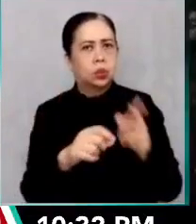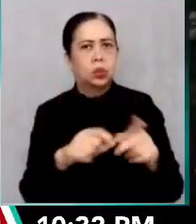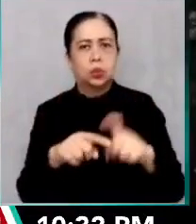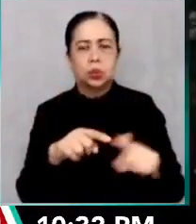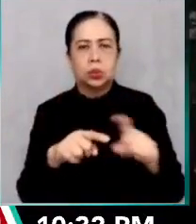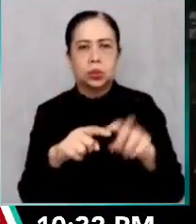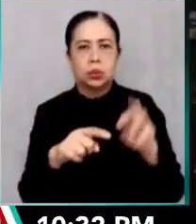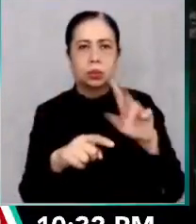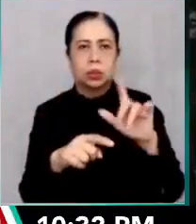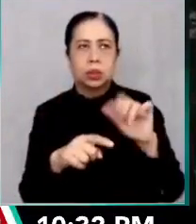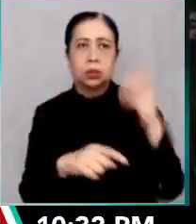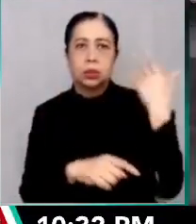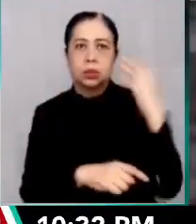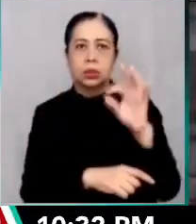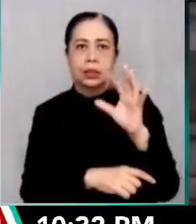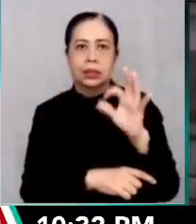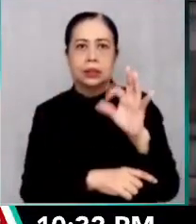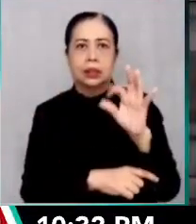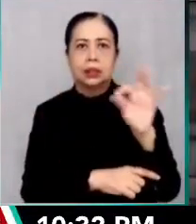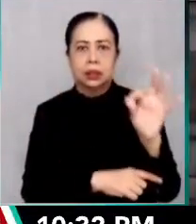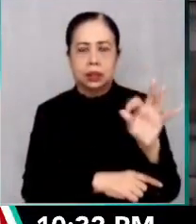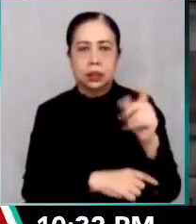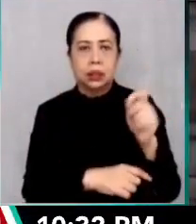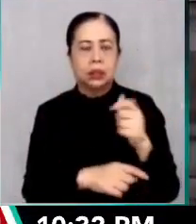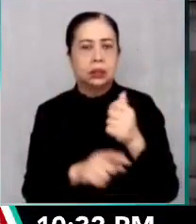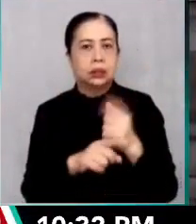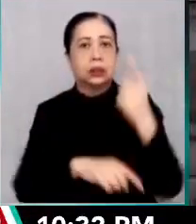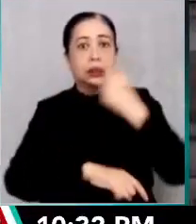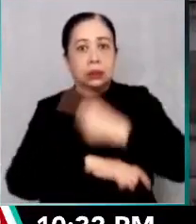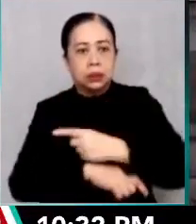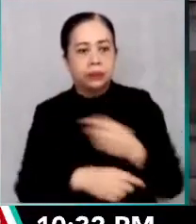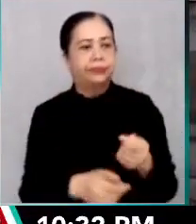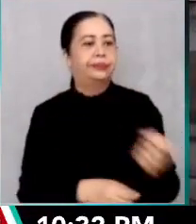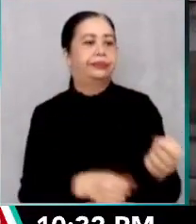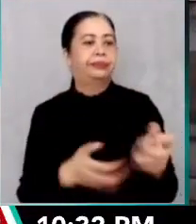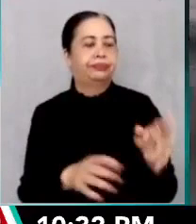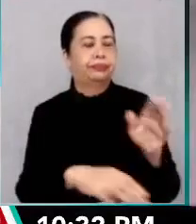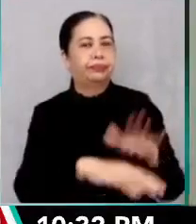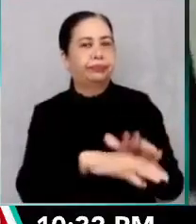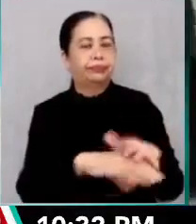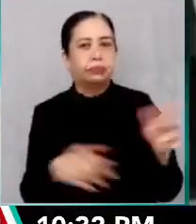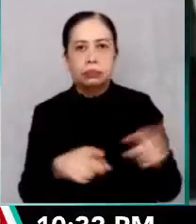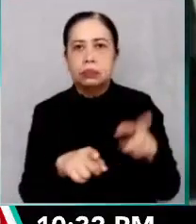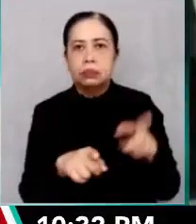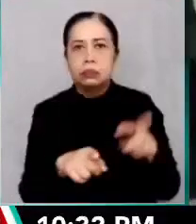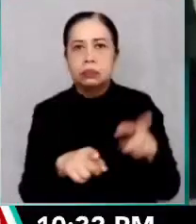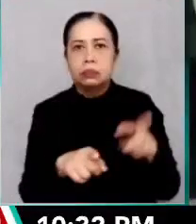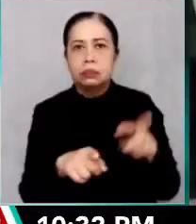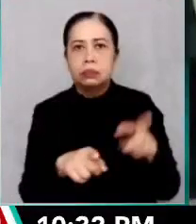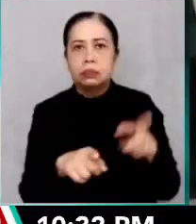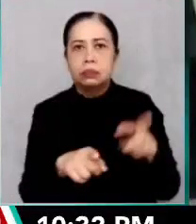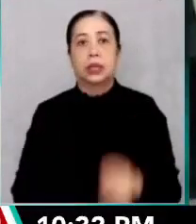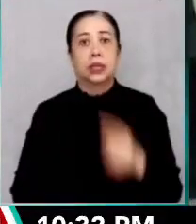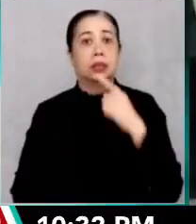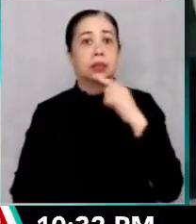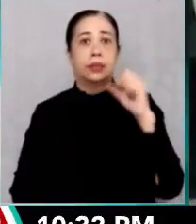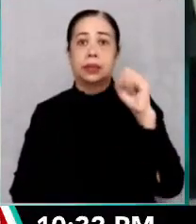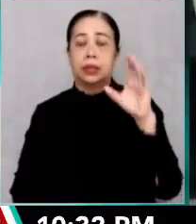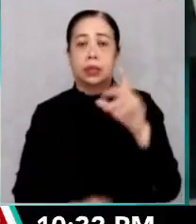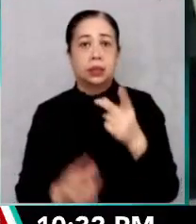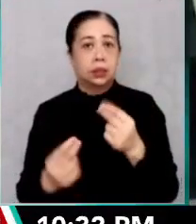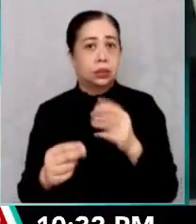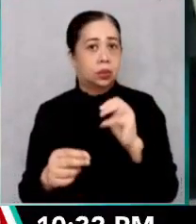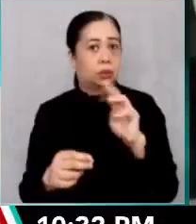noong 1999 sa mismong araw na ibinigay ang disconnection notice. Sabi ng SC, ang ginawa ng Meralco